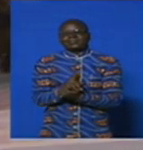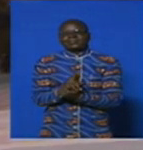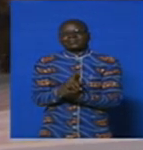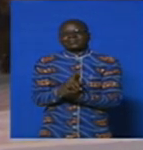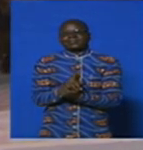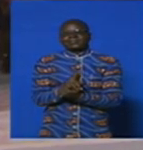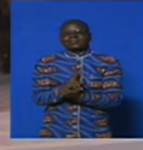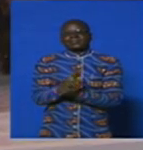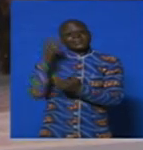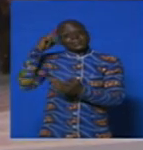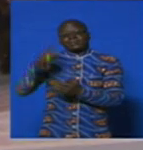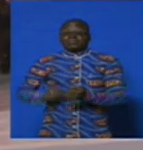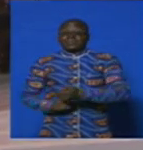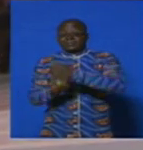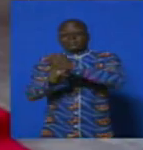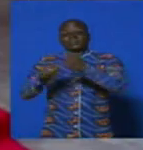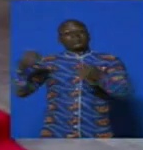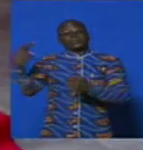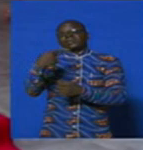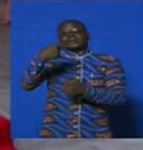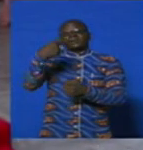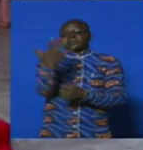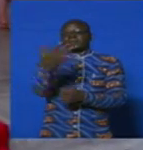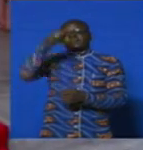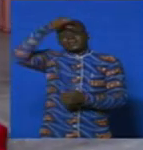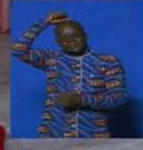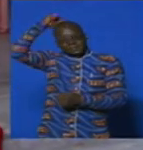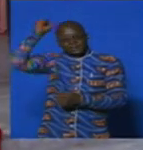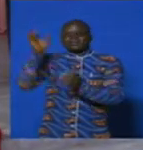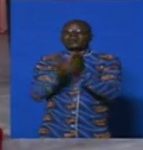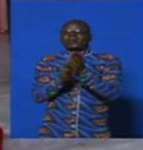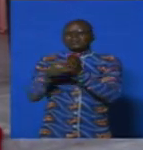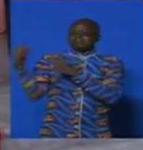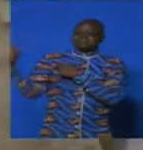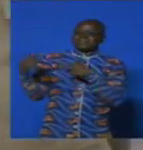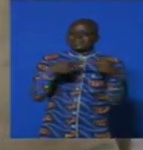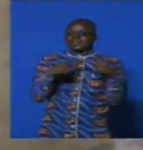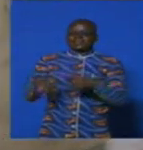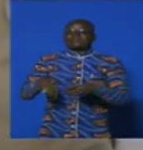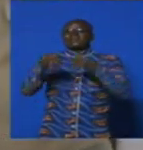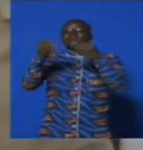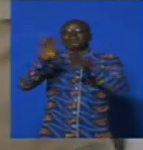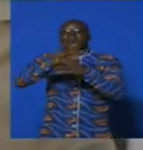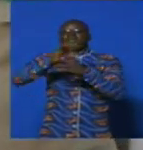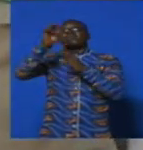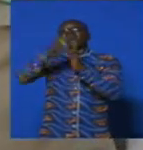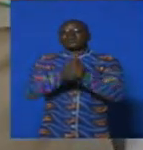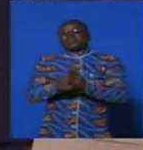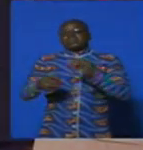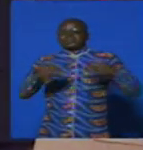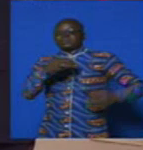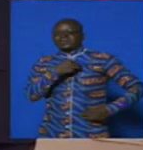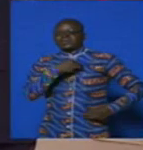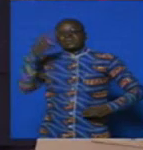Collège de défense du G5 Sahel, c'est au sein de cette école de guerre destinée à la formation de l'élite militaire de la force